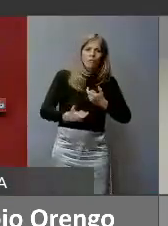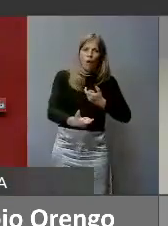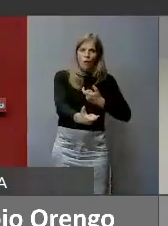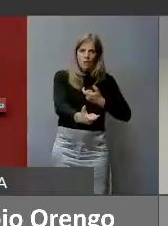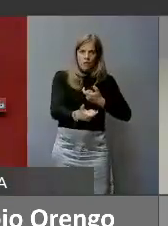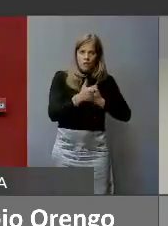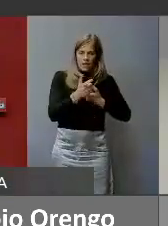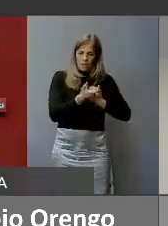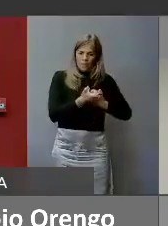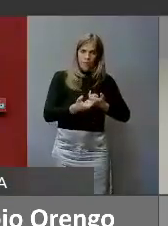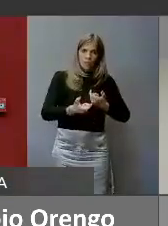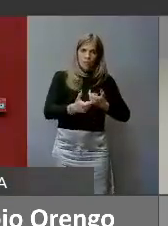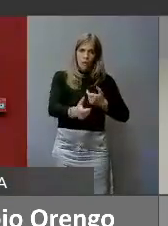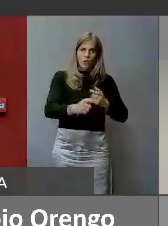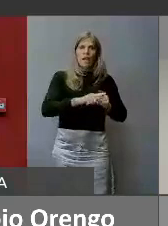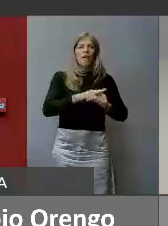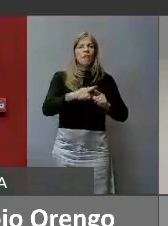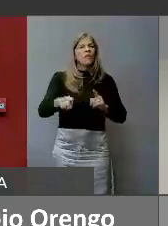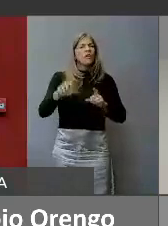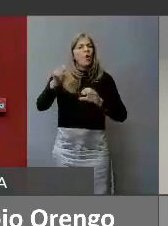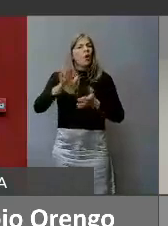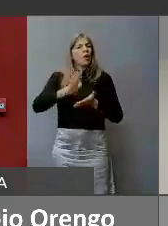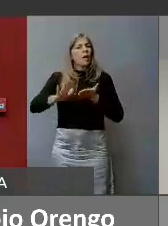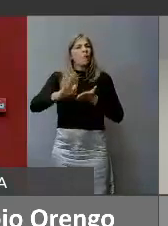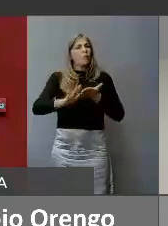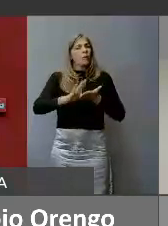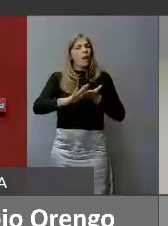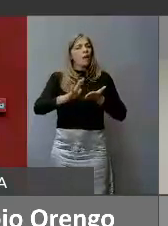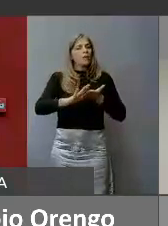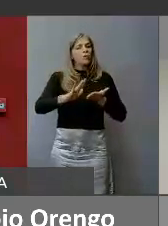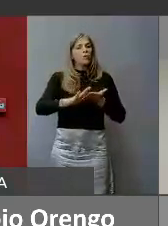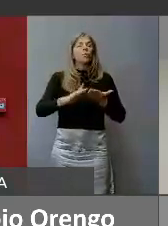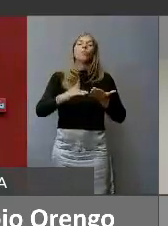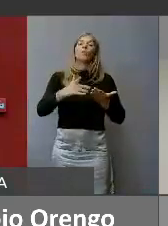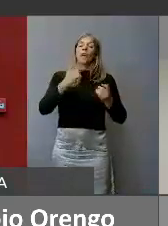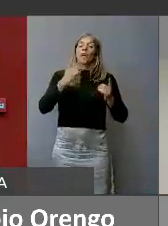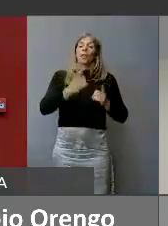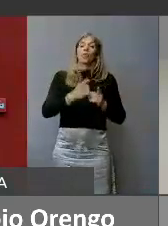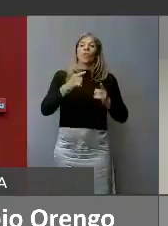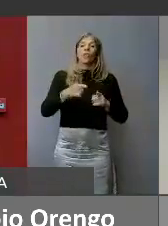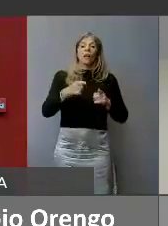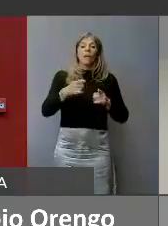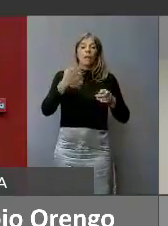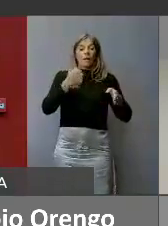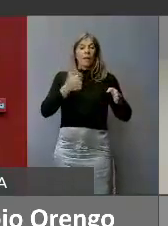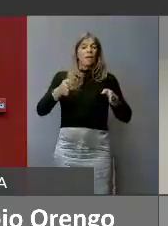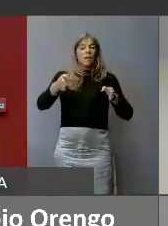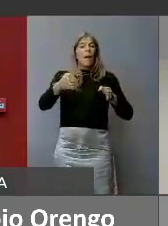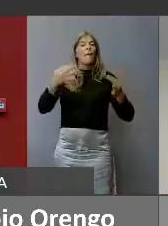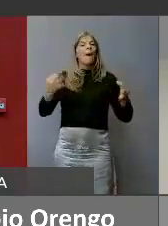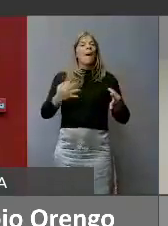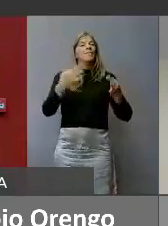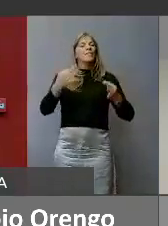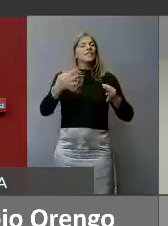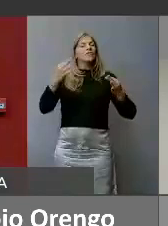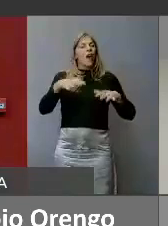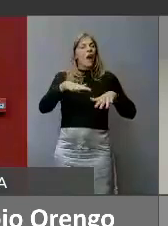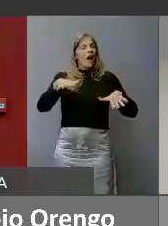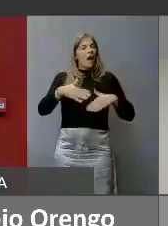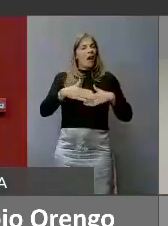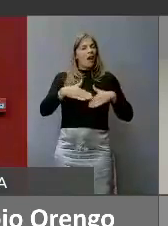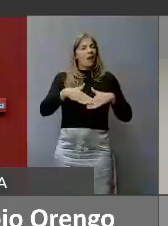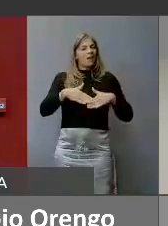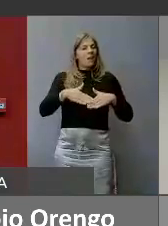che comporterà quindi anche una chiusura di una porzione della passeggiata l'intervento